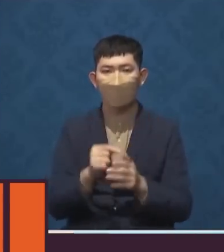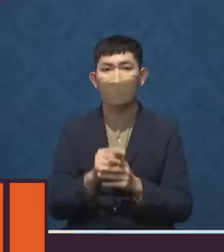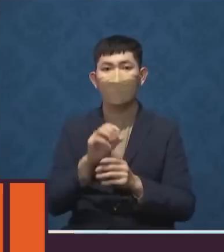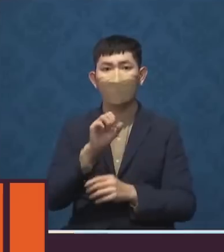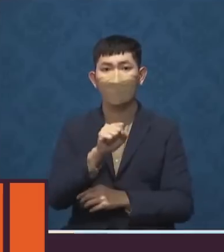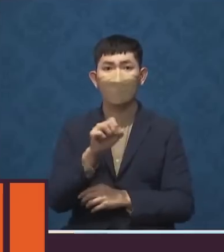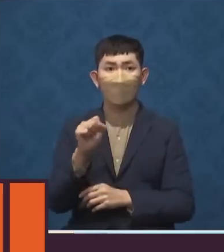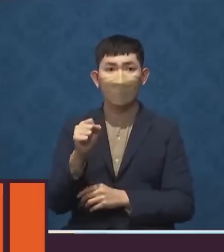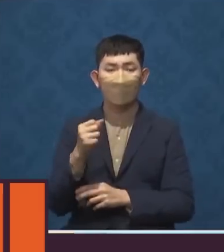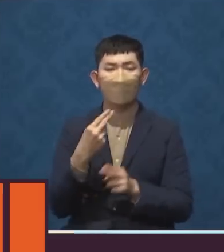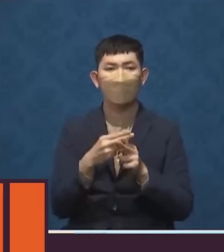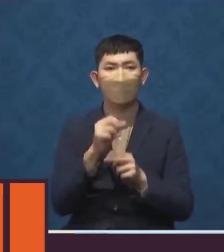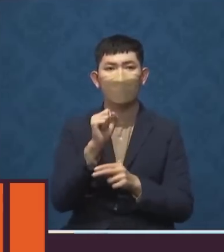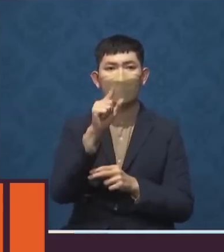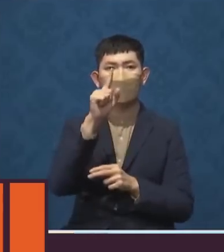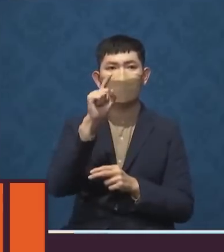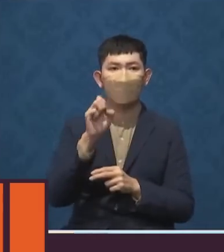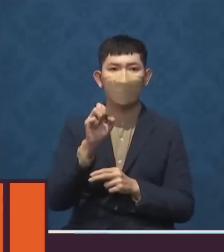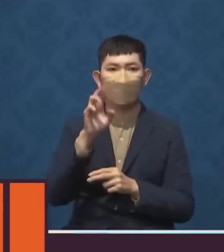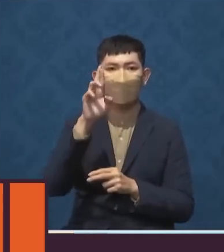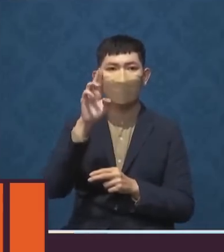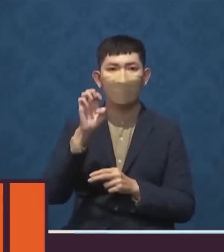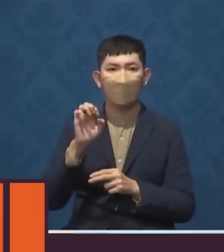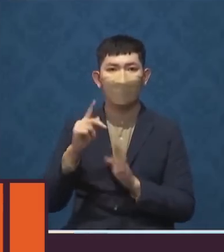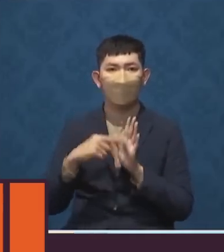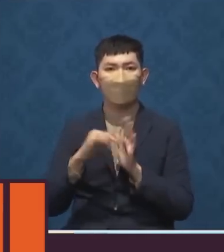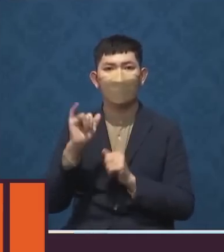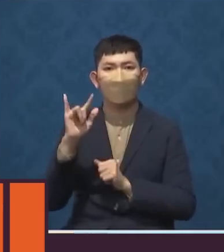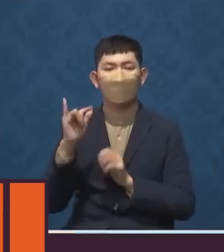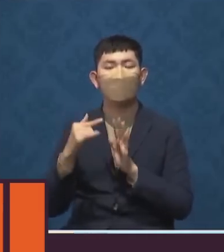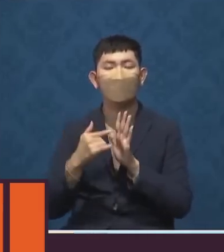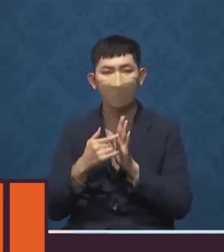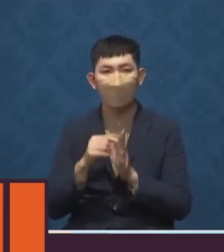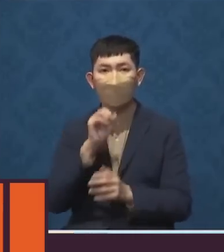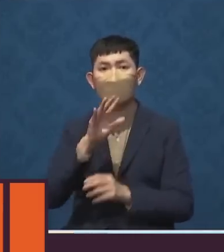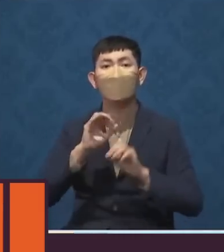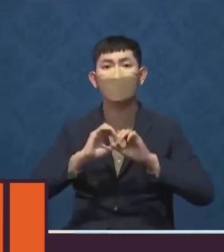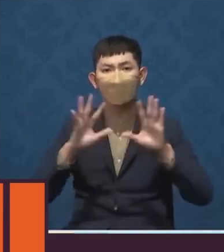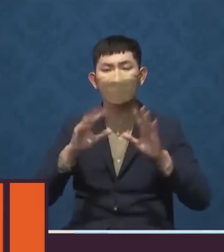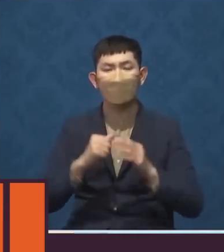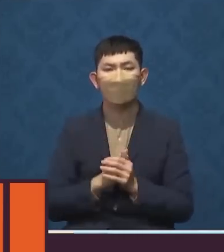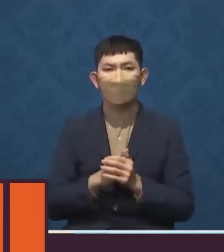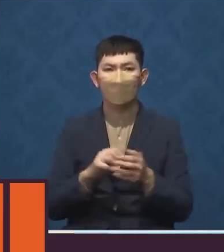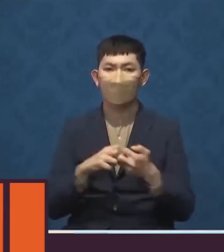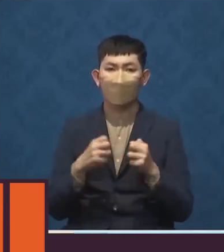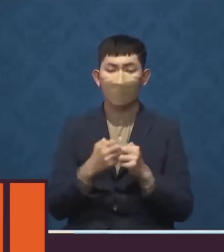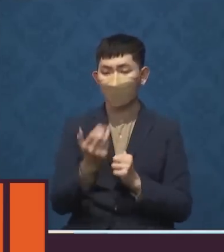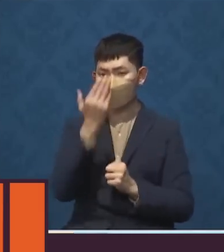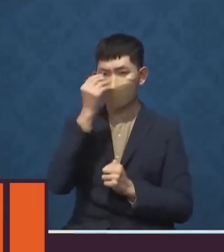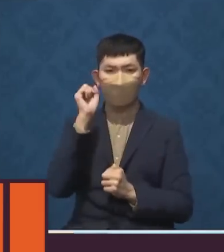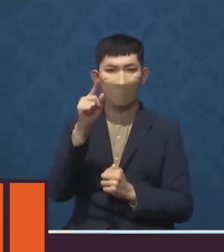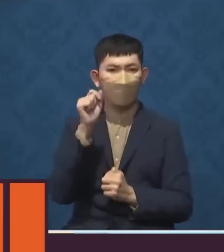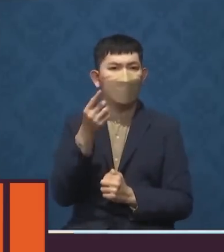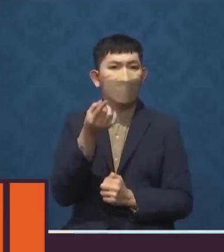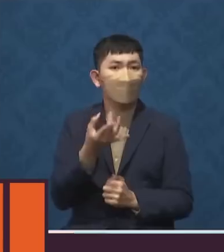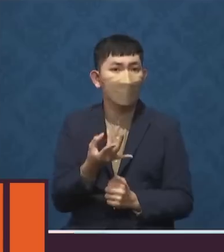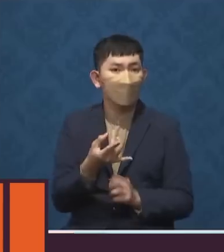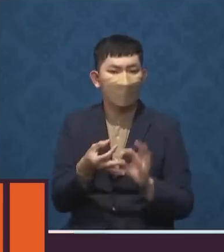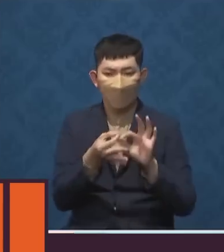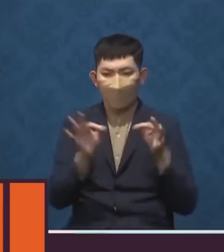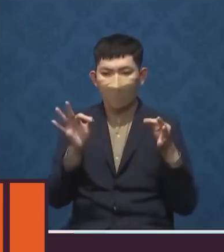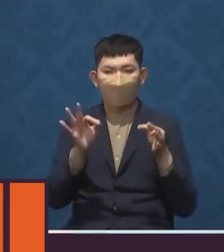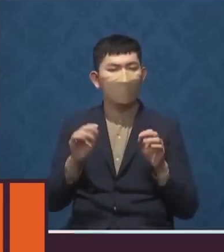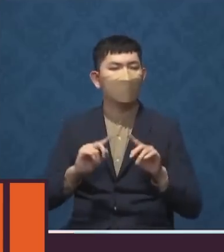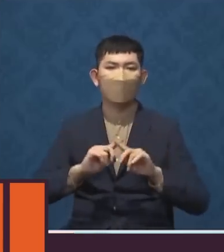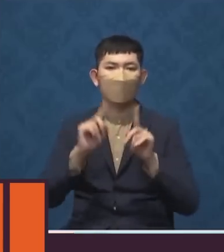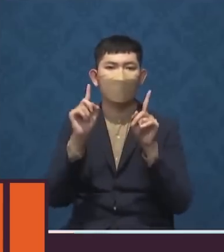ผมคุณสิริกัญญาก็ได้พูดชัดนะครับว่าการระบุว่าอะไรคือไฟพี่บัต ชุกเฉินนั้นก็ไม่เหมอนกันก